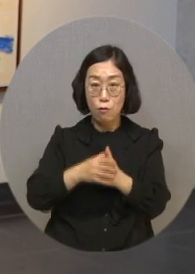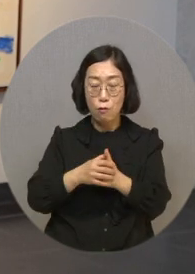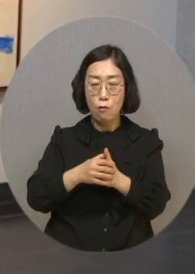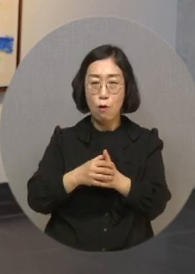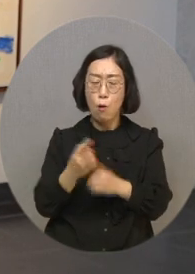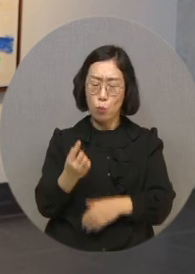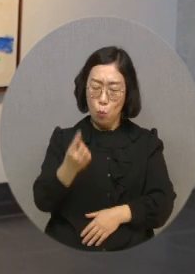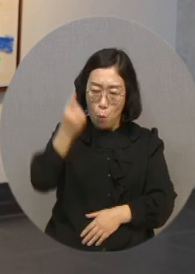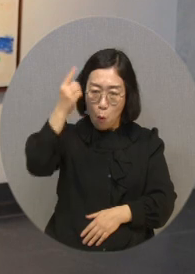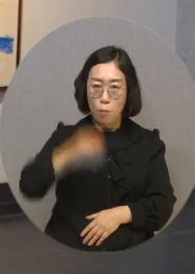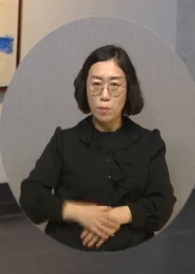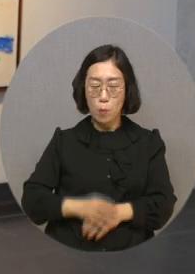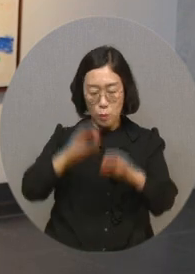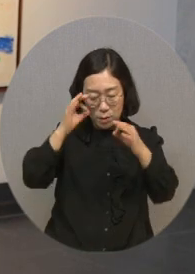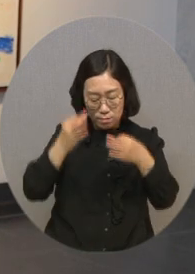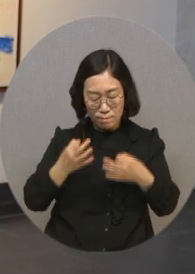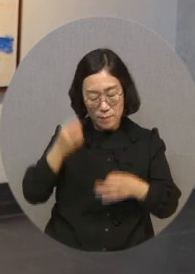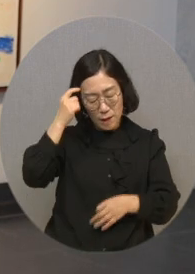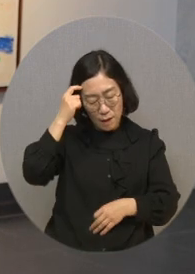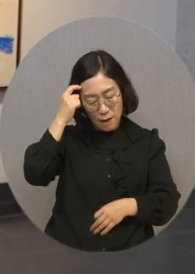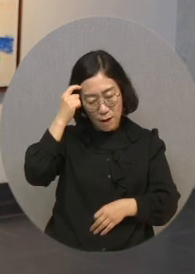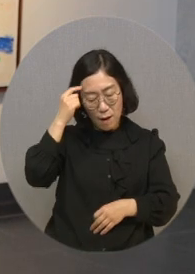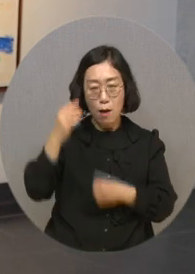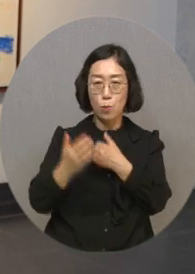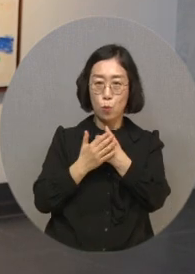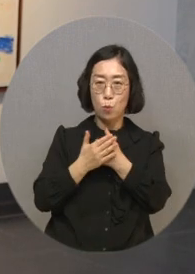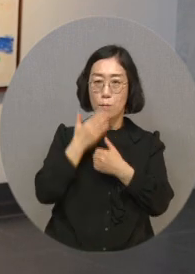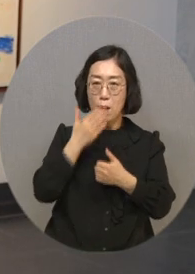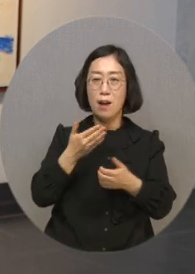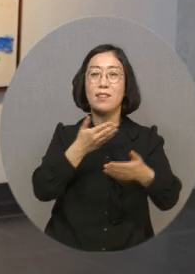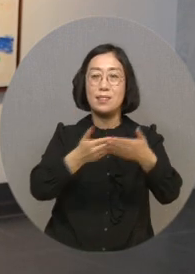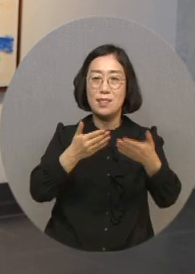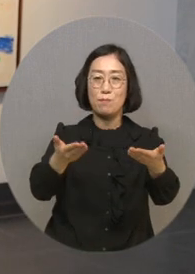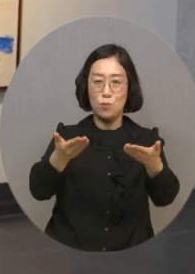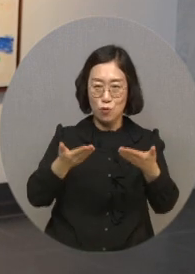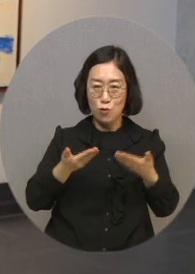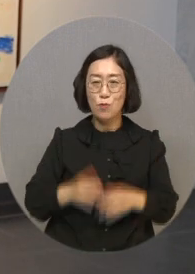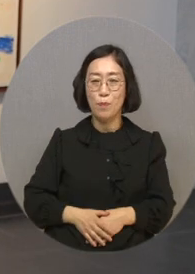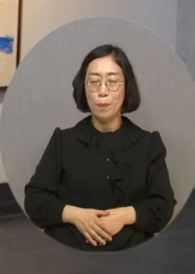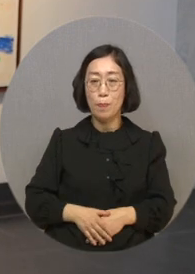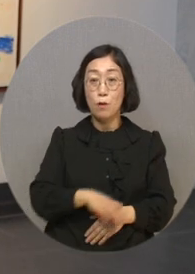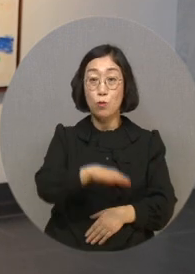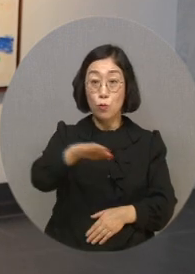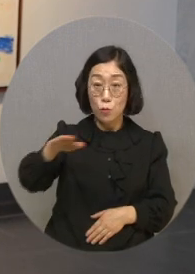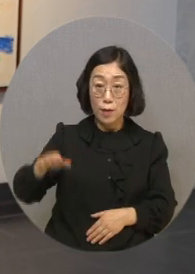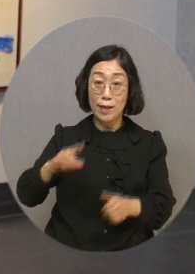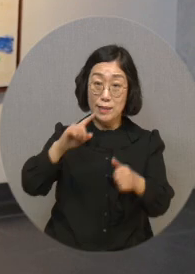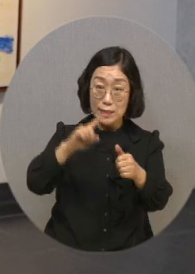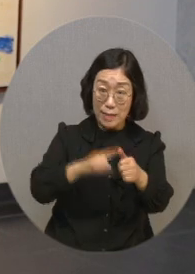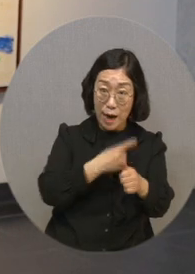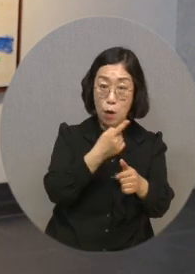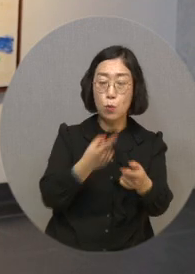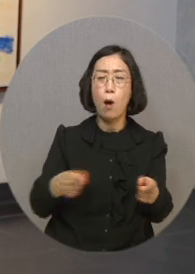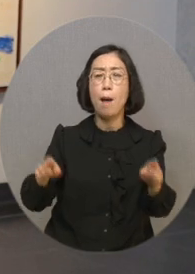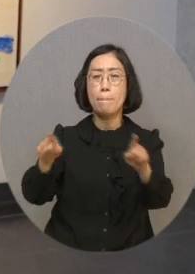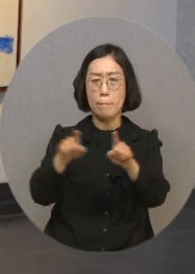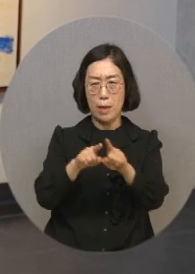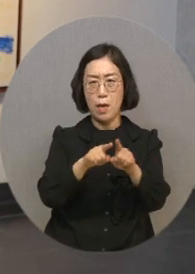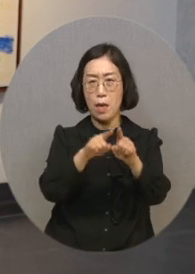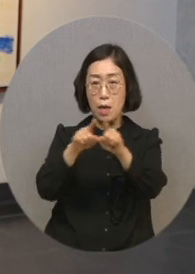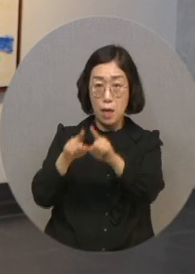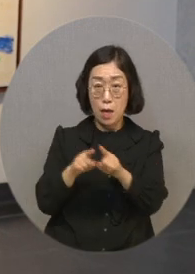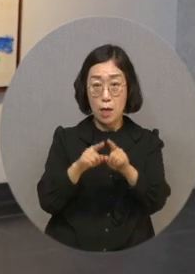성숙한 자성의 계기가 됨을 확인시켜 줄 것이라고 말합니다. 또한 우리에게 자연과 더불어 묻혀